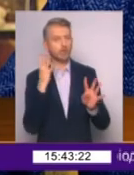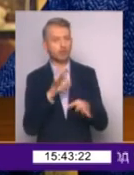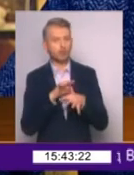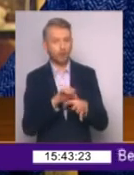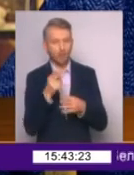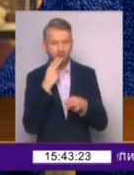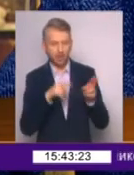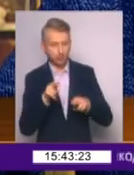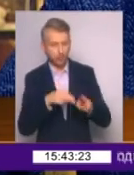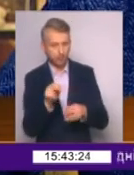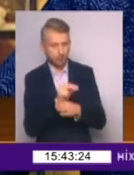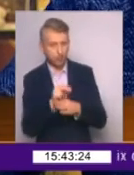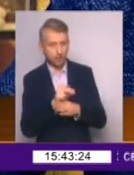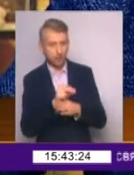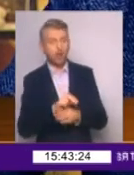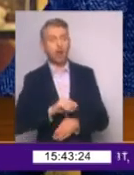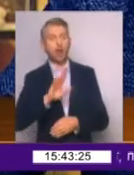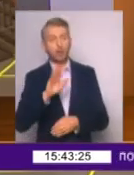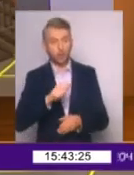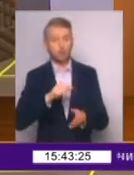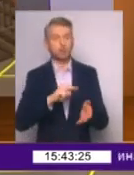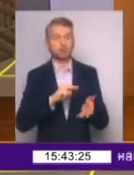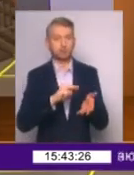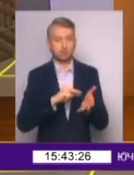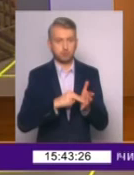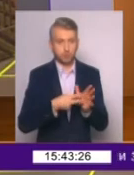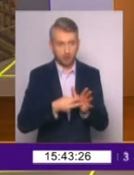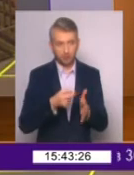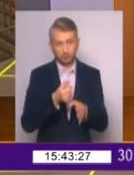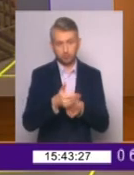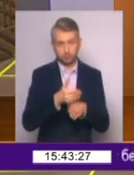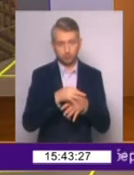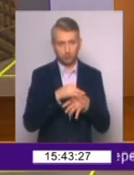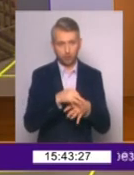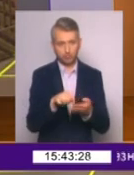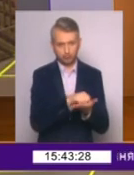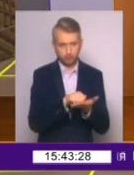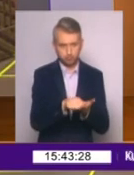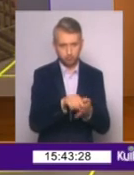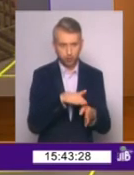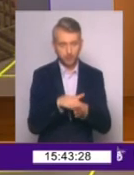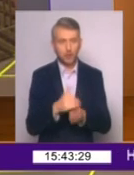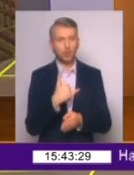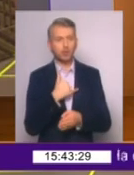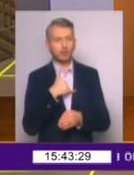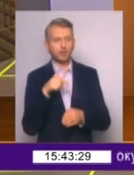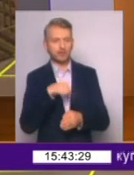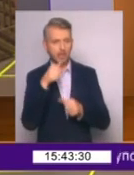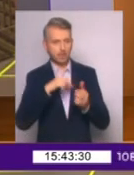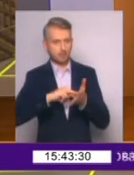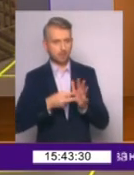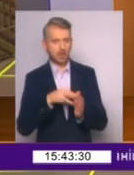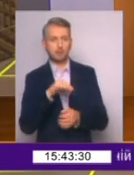латковий ремонт, а потім планово проводять. Да, от у нас Милославська на цей рік планова є, в нас є